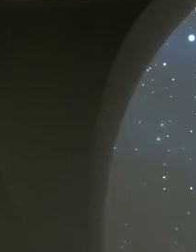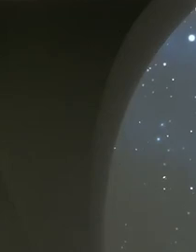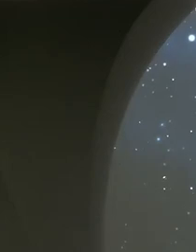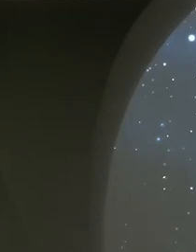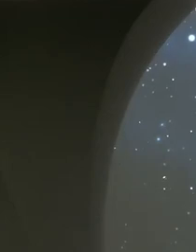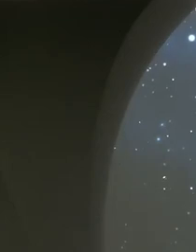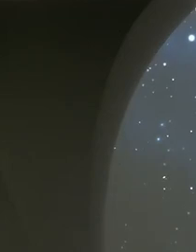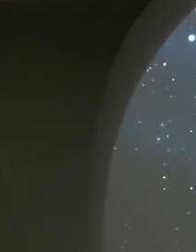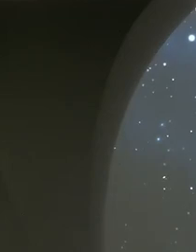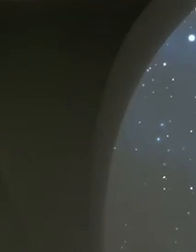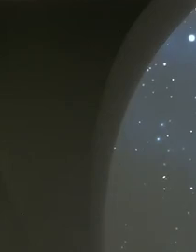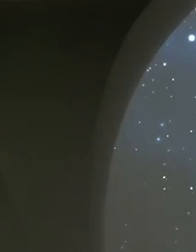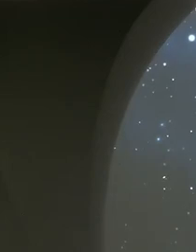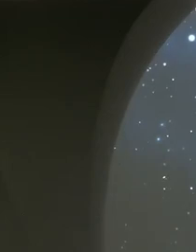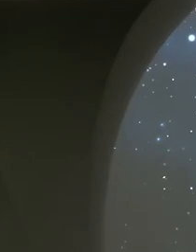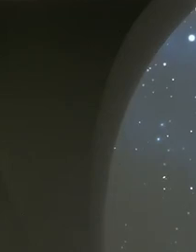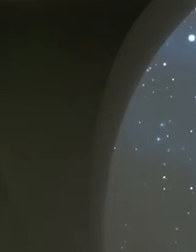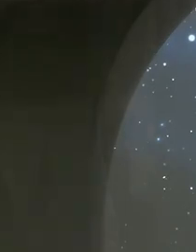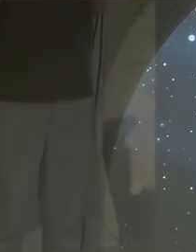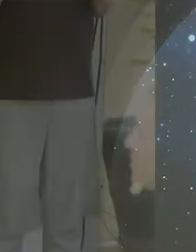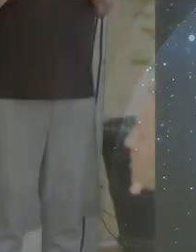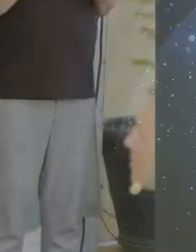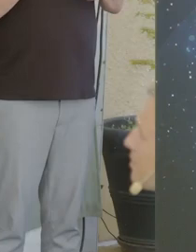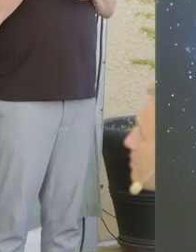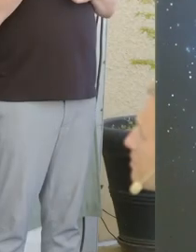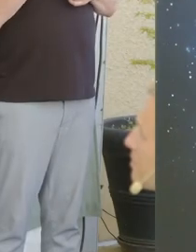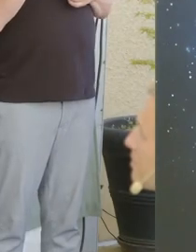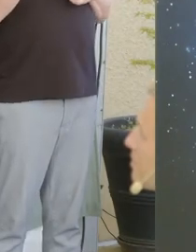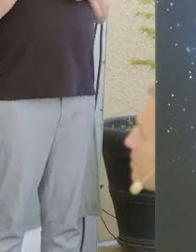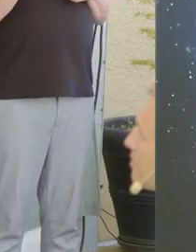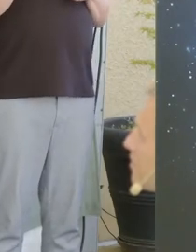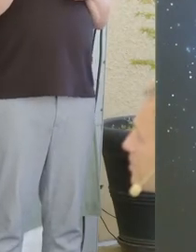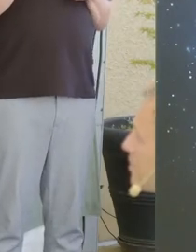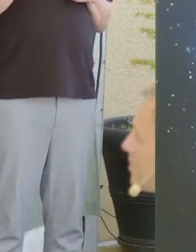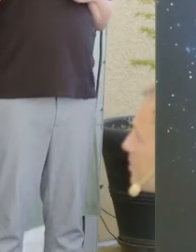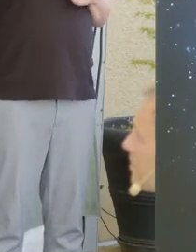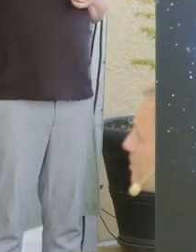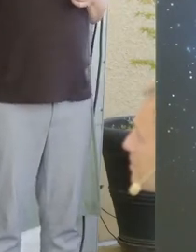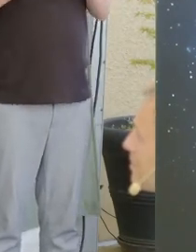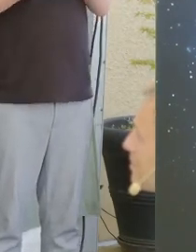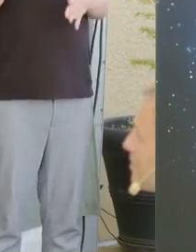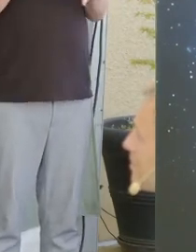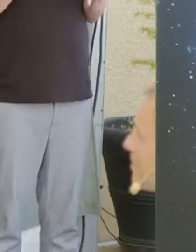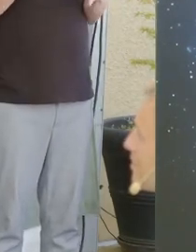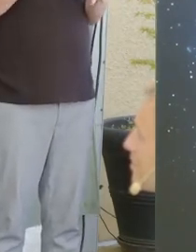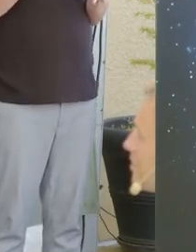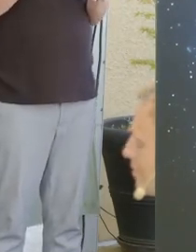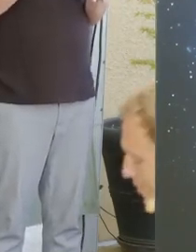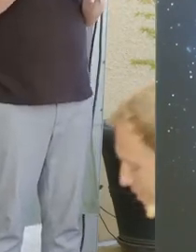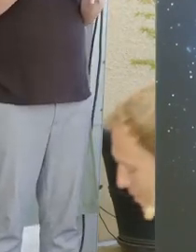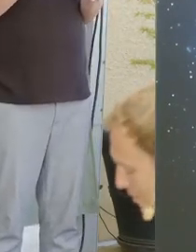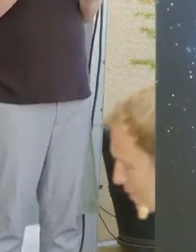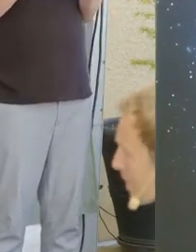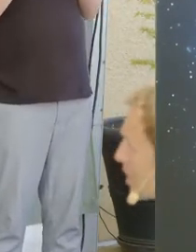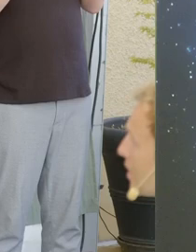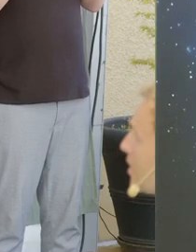i våras kom ju ChatGPT, och helt plötsligt blev det en sån här naturlig del i jättemångas vardag, och det är en fara och det är en framgång och så vidare.